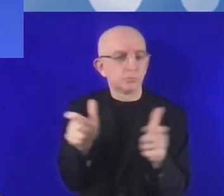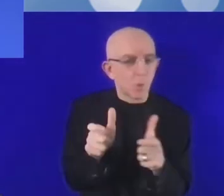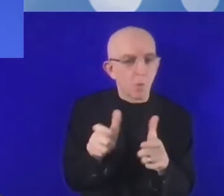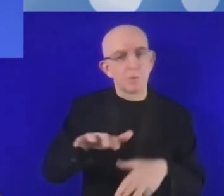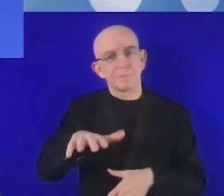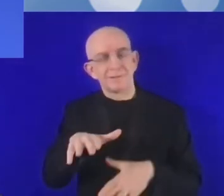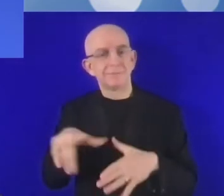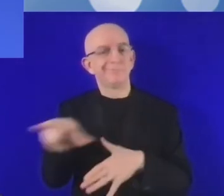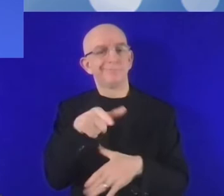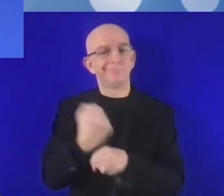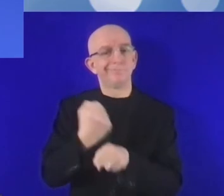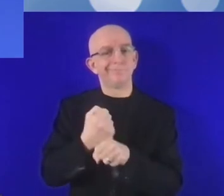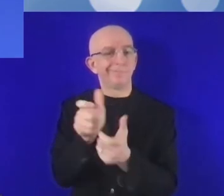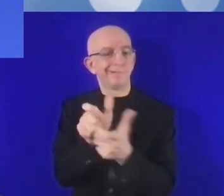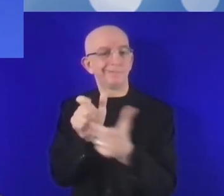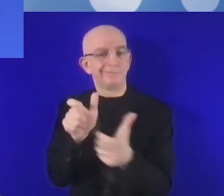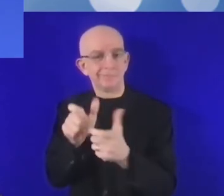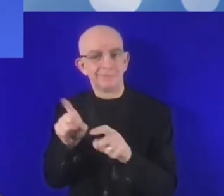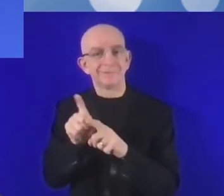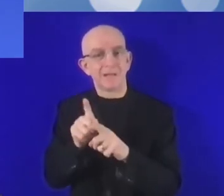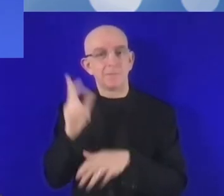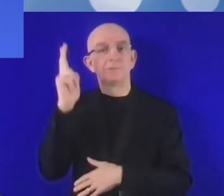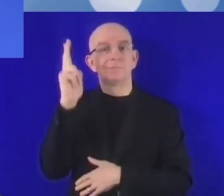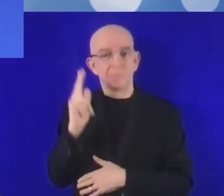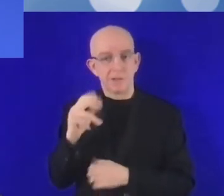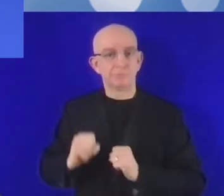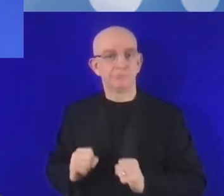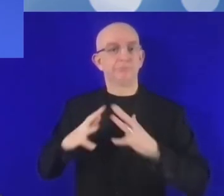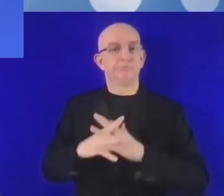en quelques mots, les nouveautés de cette année.